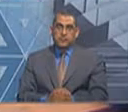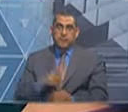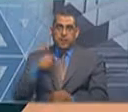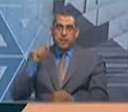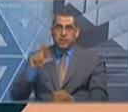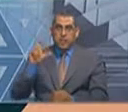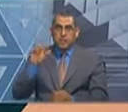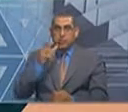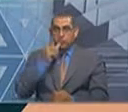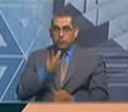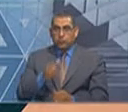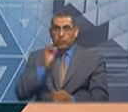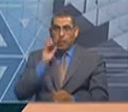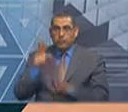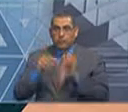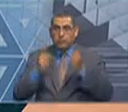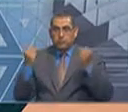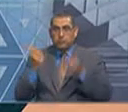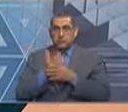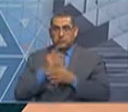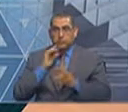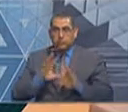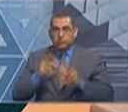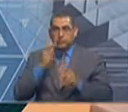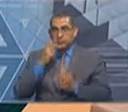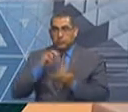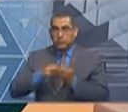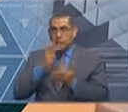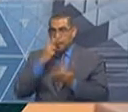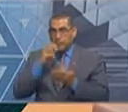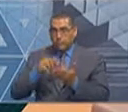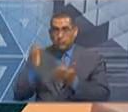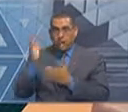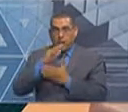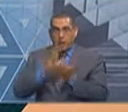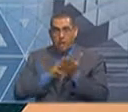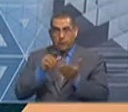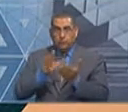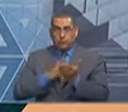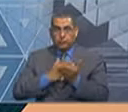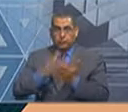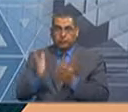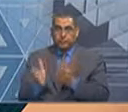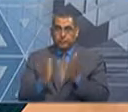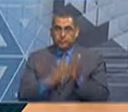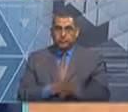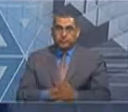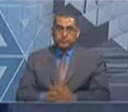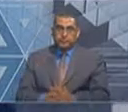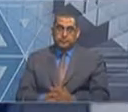الرئيس السيسي يوجه بتكثيف جهود تطوير المناطق السكنية العشوائية وغير الآمنة.